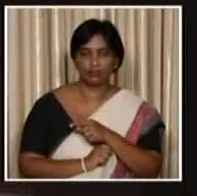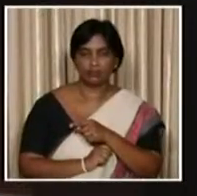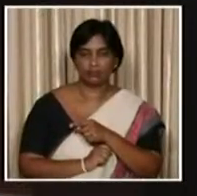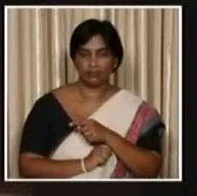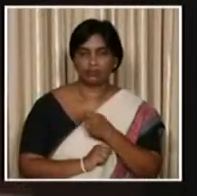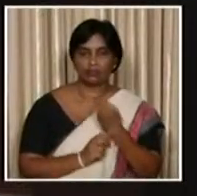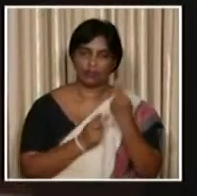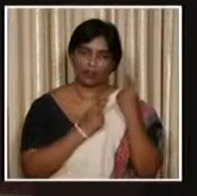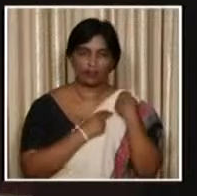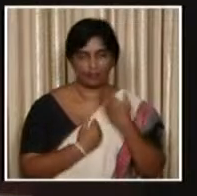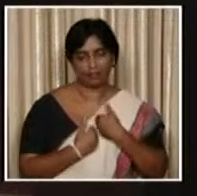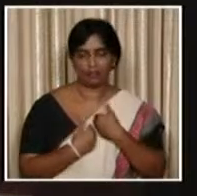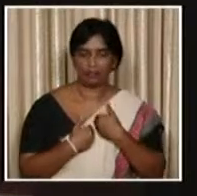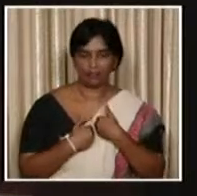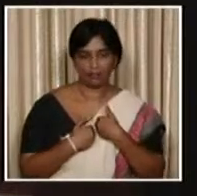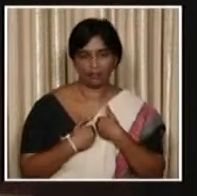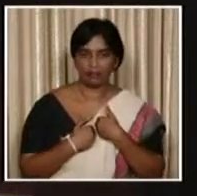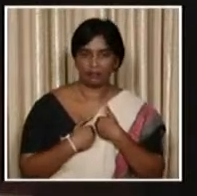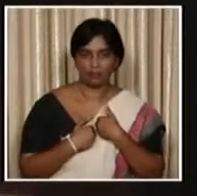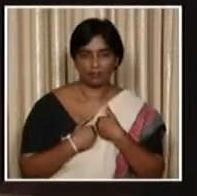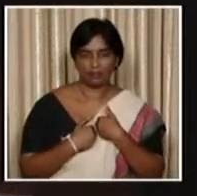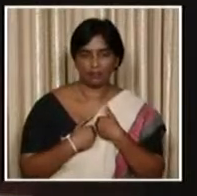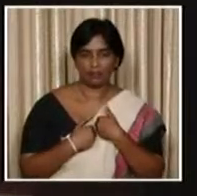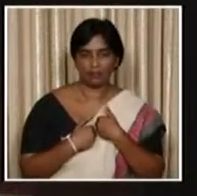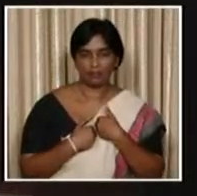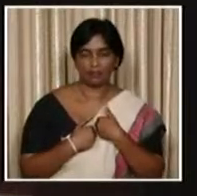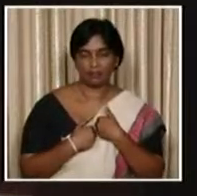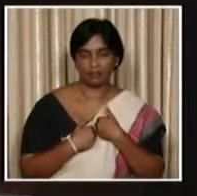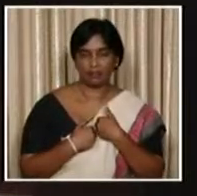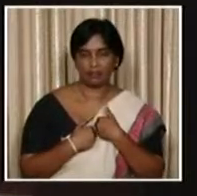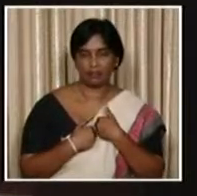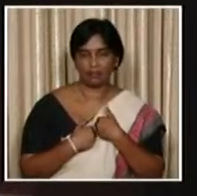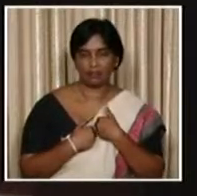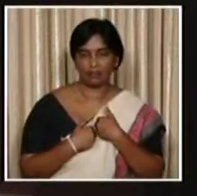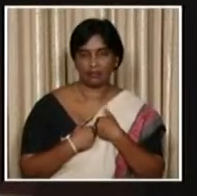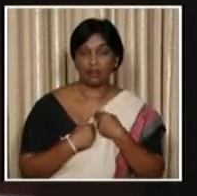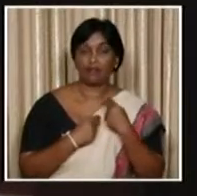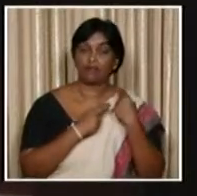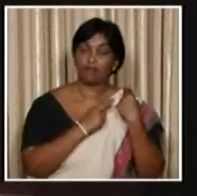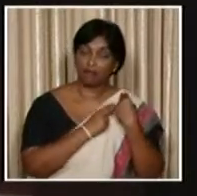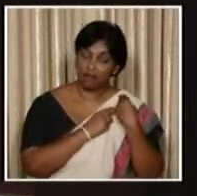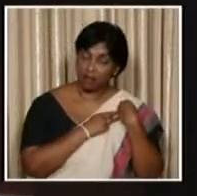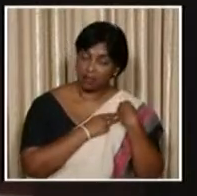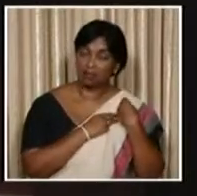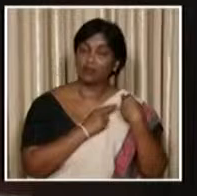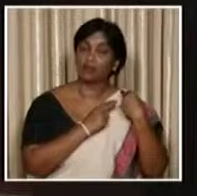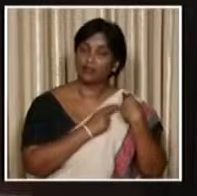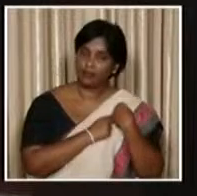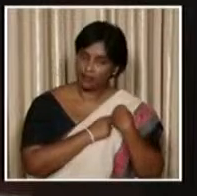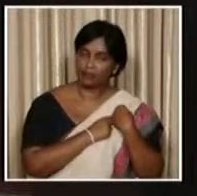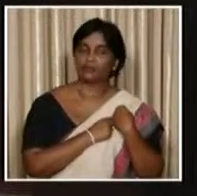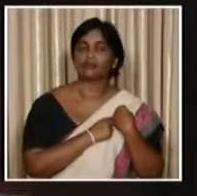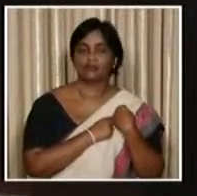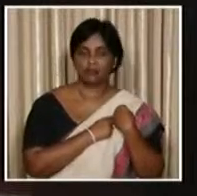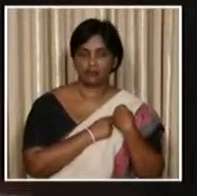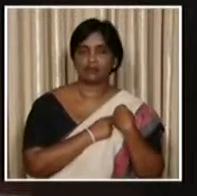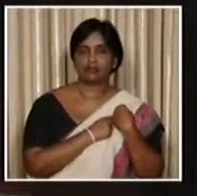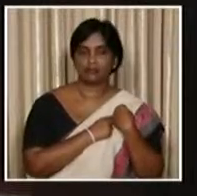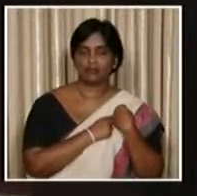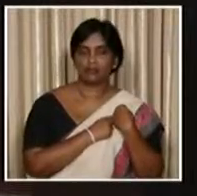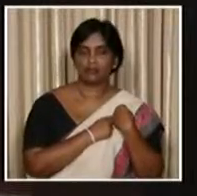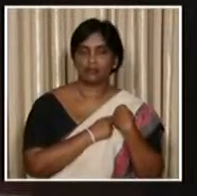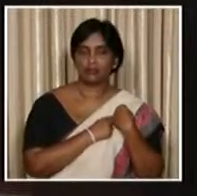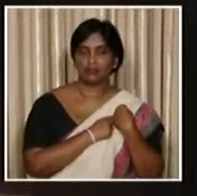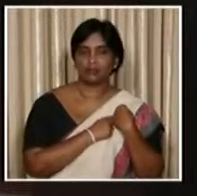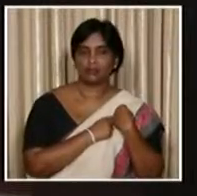මම මේක වගකීම බාර ගන්නවා. මොකද වගවීමක් තියෙන්න ඕන, වගකීමක් තියෙන්න ඕන, accountability එක තියෙන්නත්